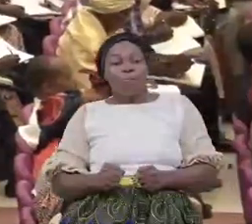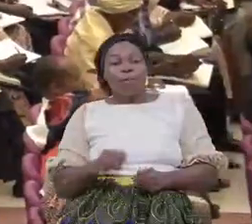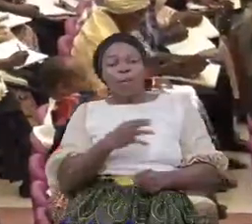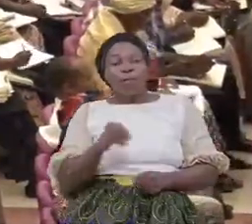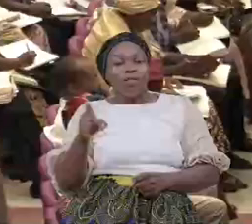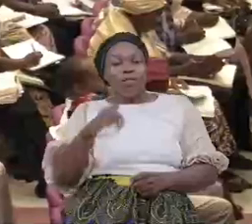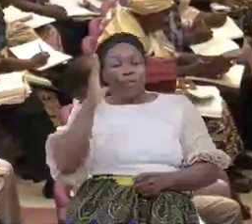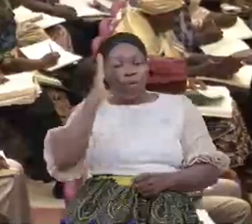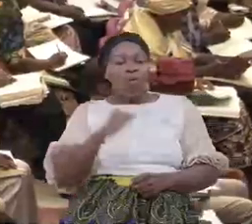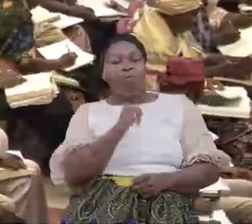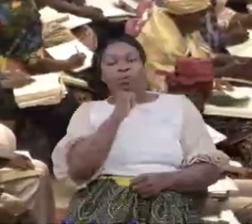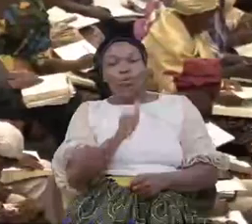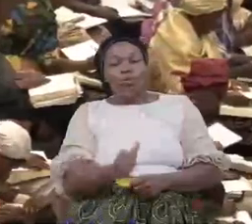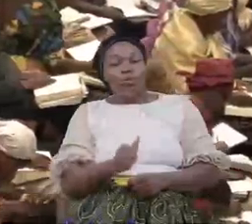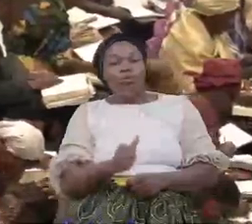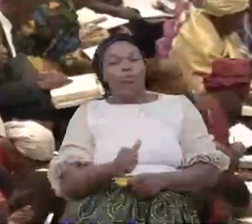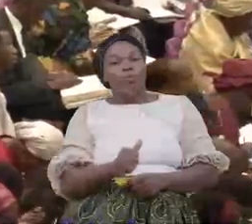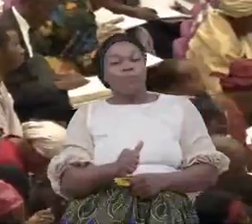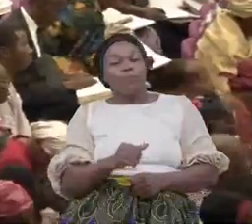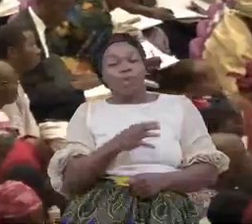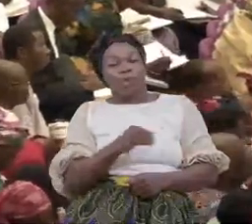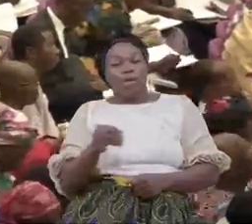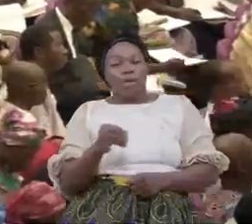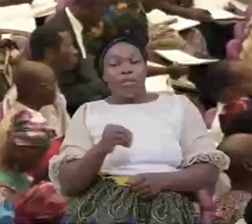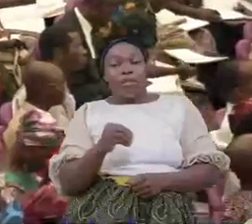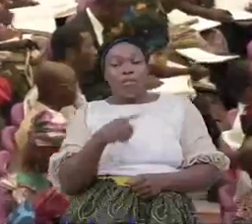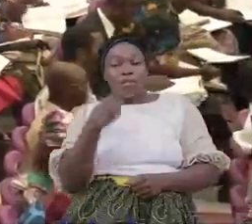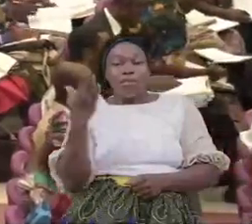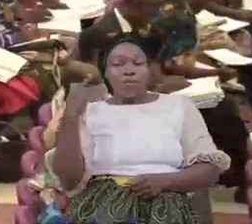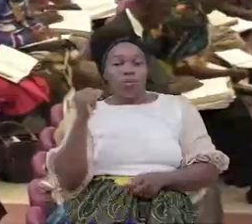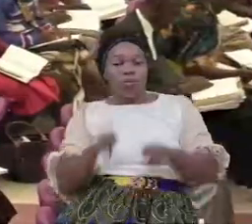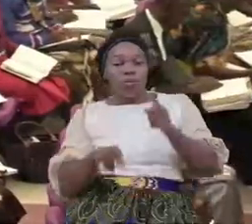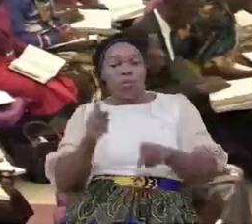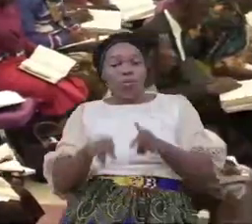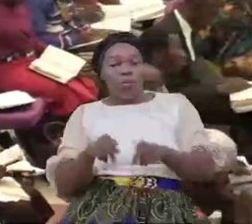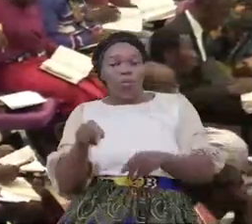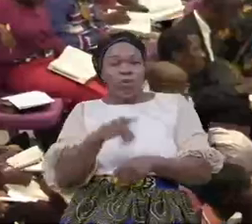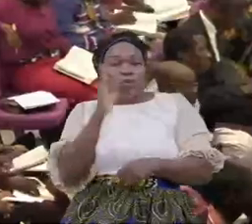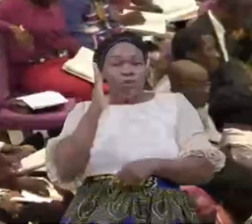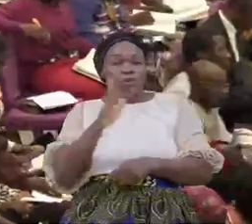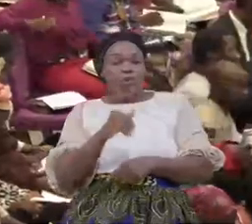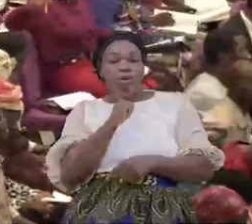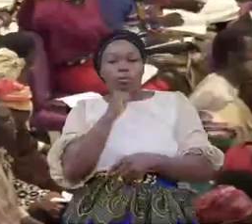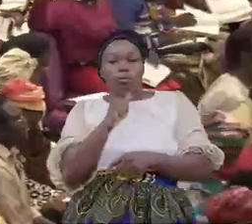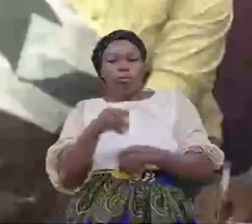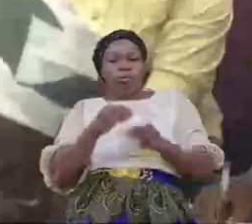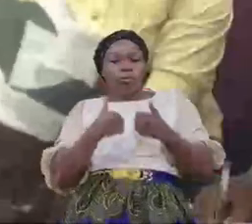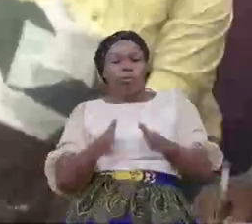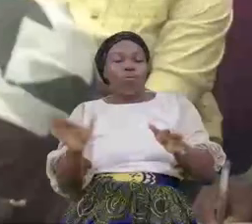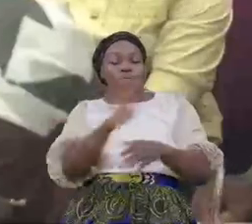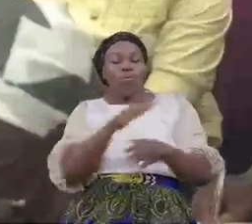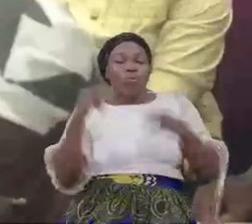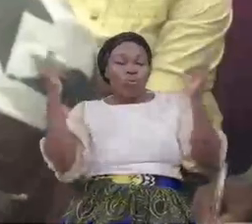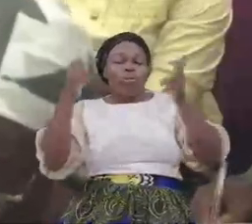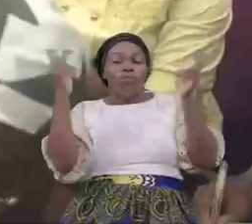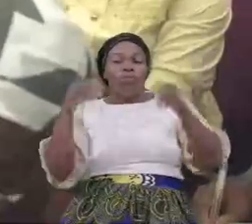C'est dans le calme et la confiance que sera votre force, mais vous ne l'avez pas voulu. Les gens là, le Seigneur leur disait de se